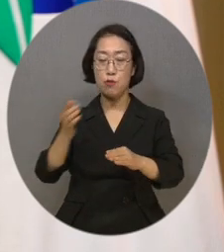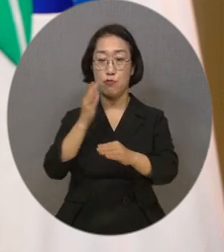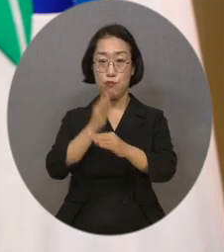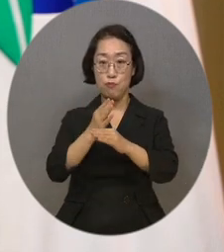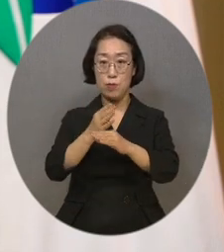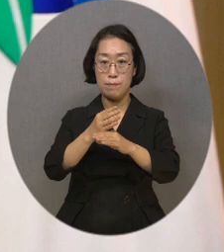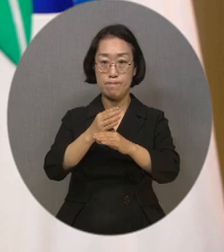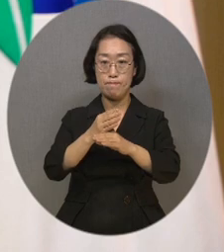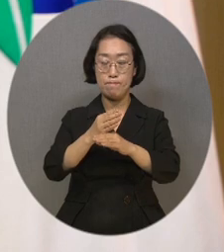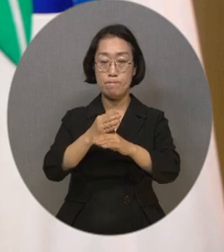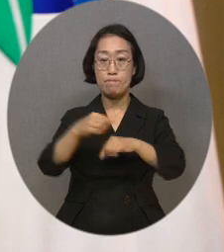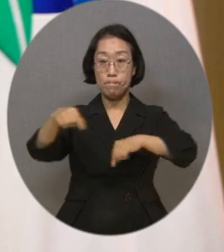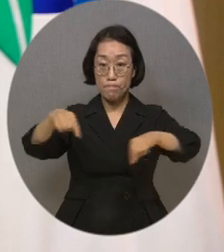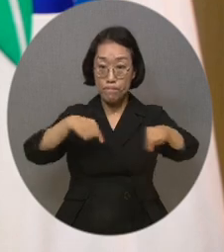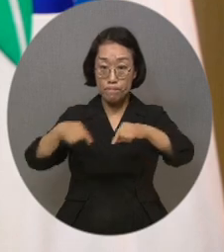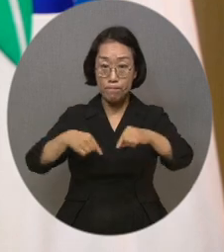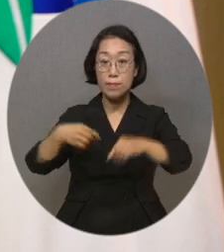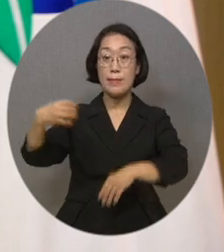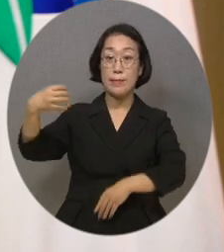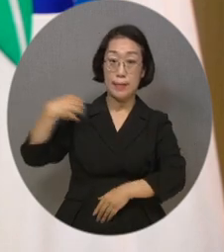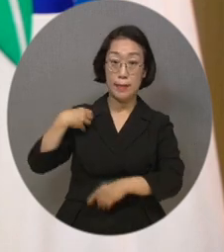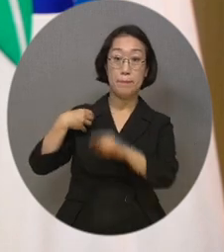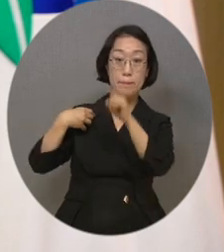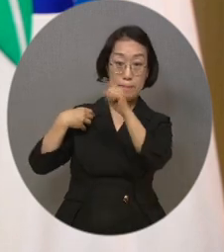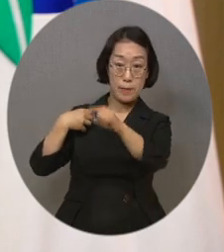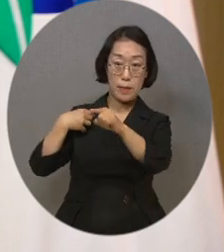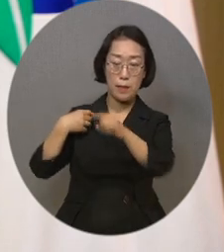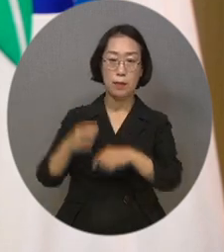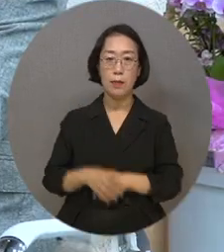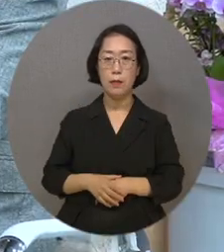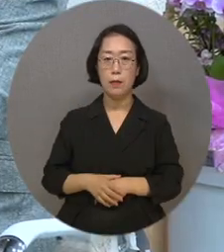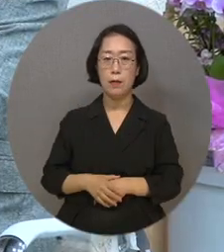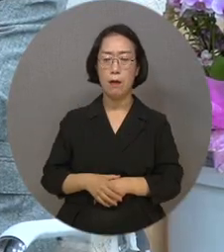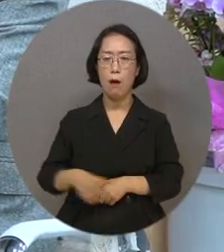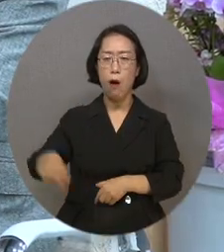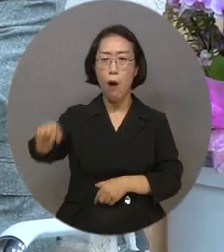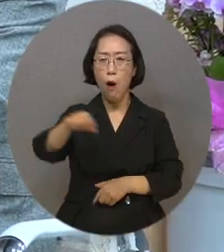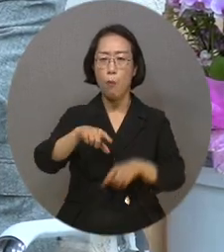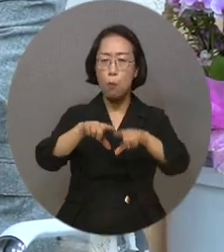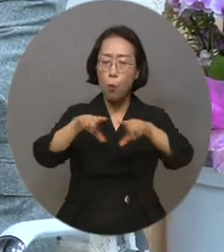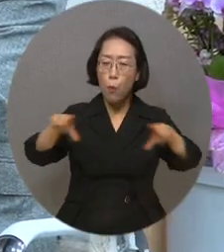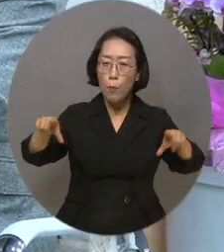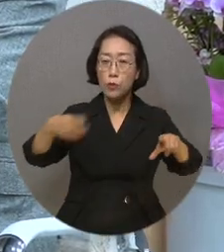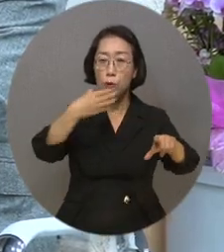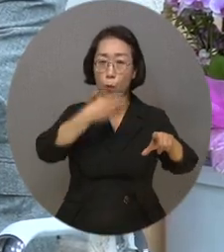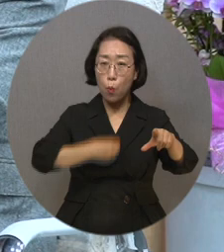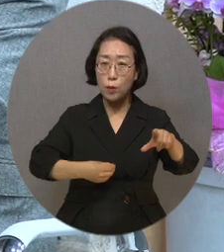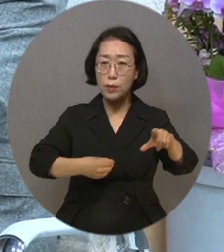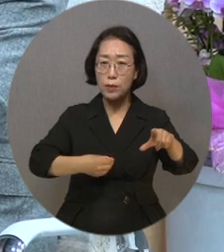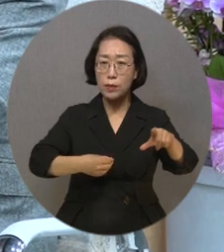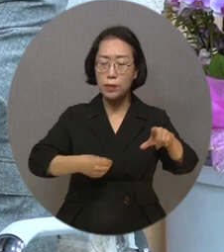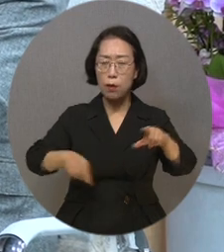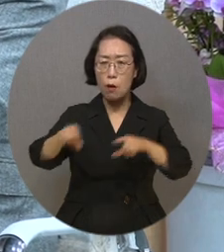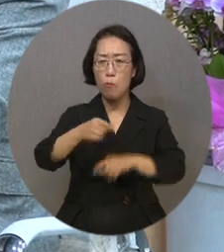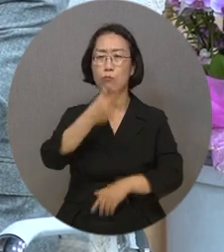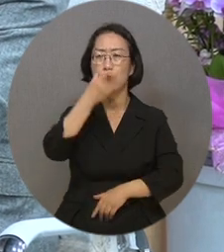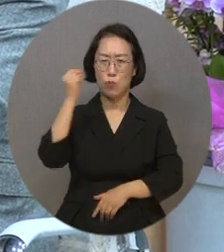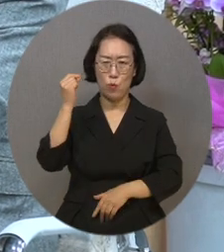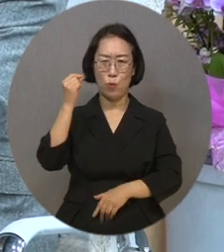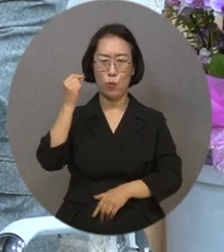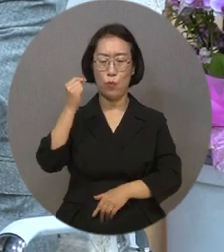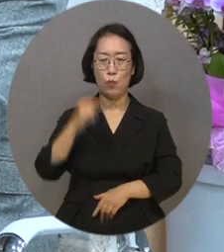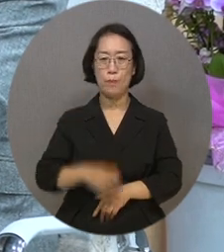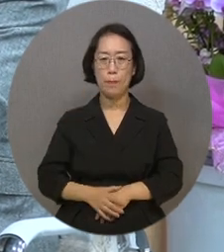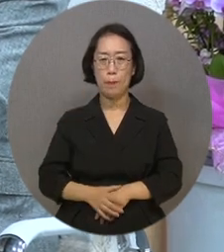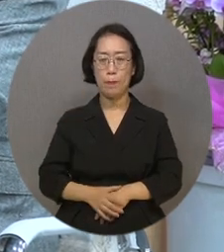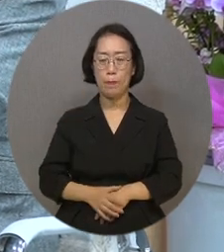해줄 것이고, 그런 이제 보편적 복지에서 채우지 못한 중간중간에 아까도 이야기한 것